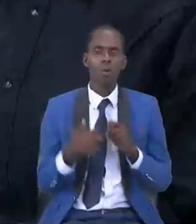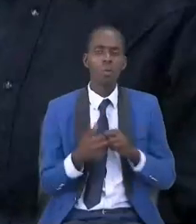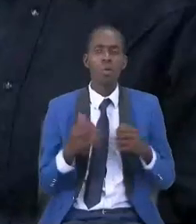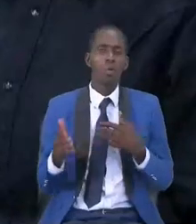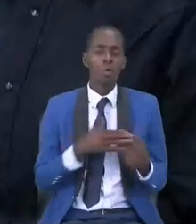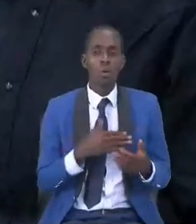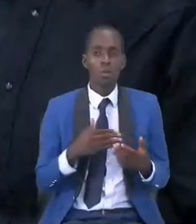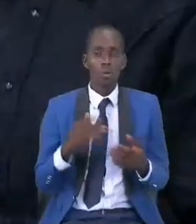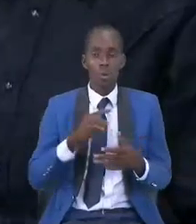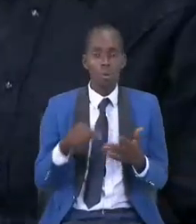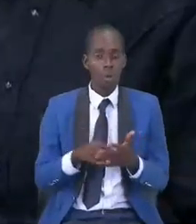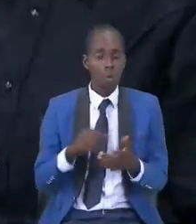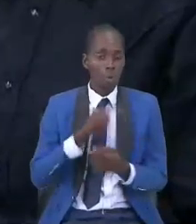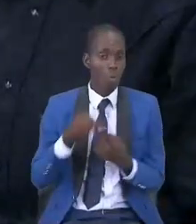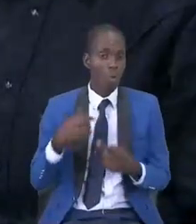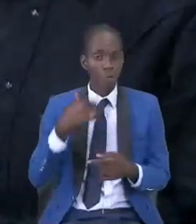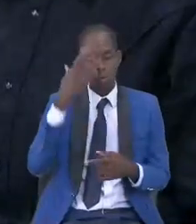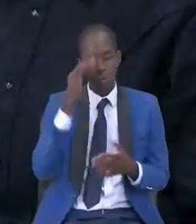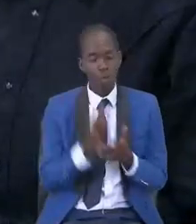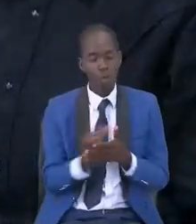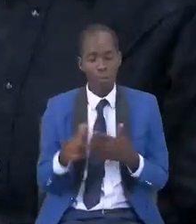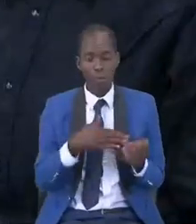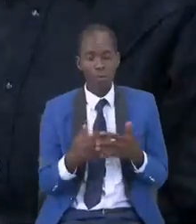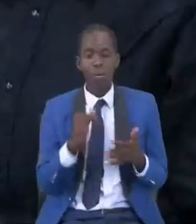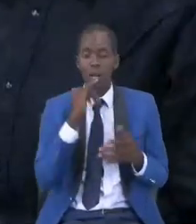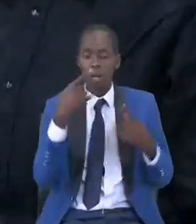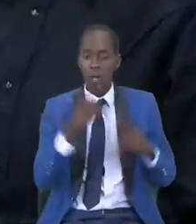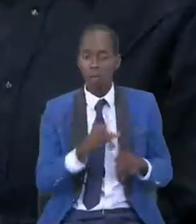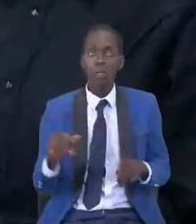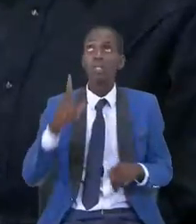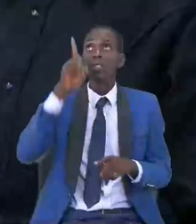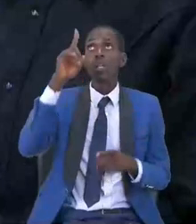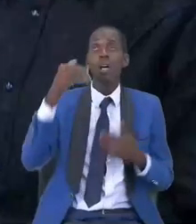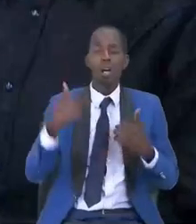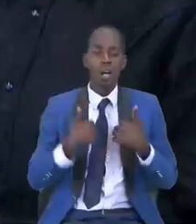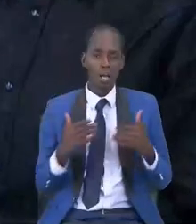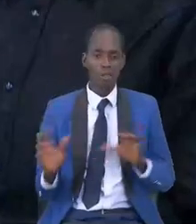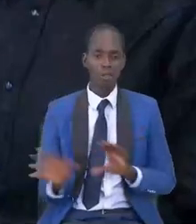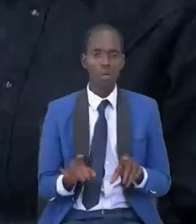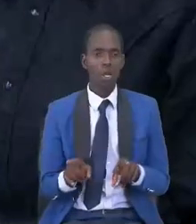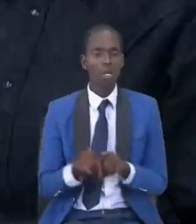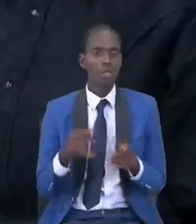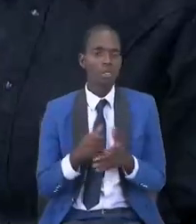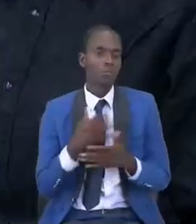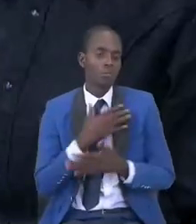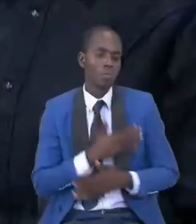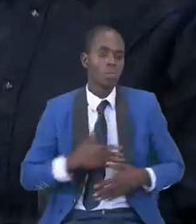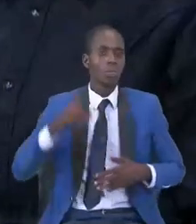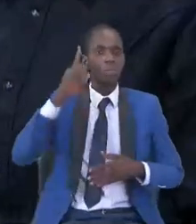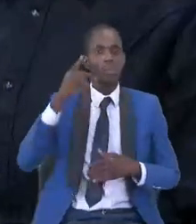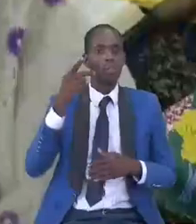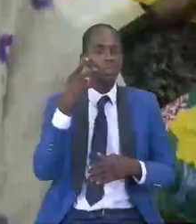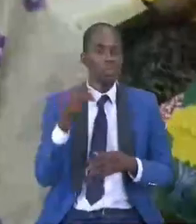nous savons que tu fais ce que tu veux. Et ce qu'ils ont compris, je prie que Dieu